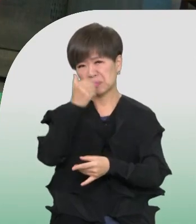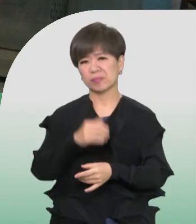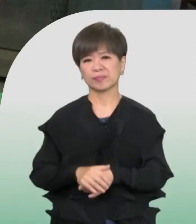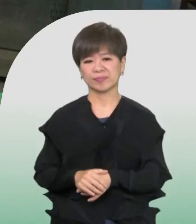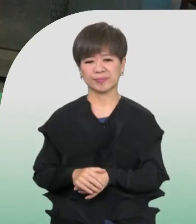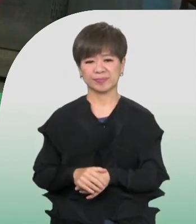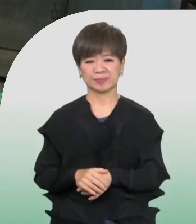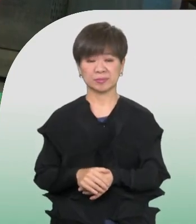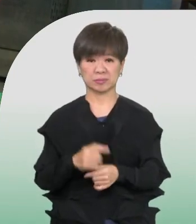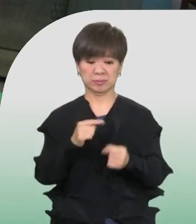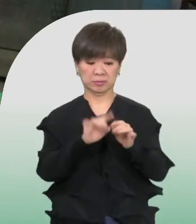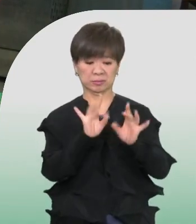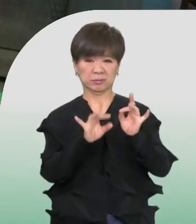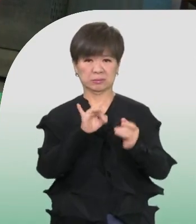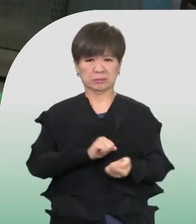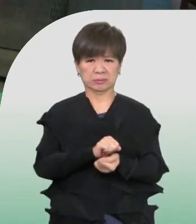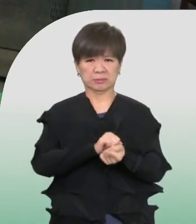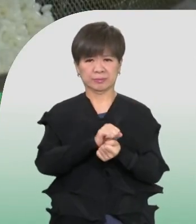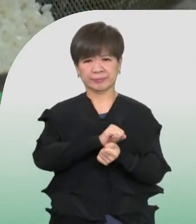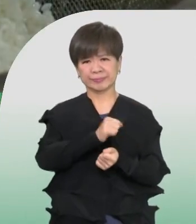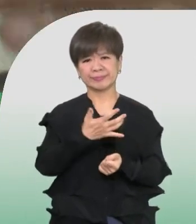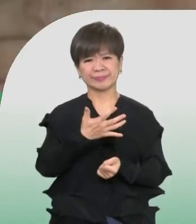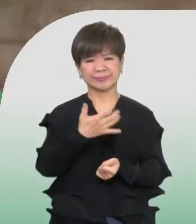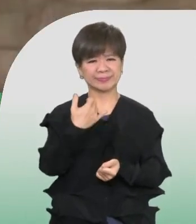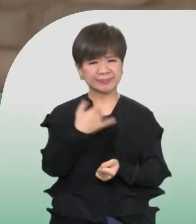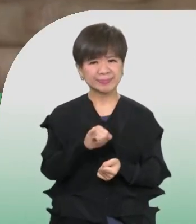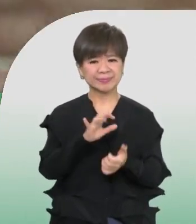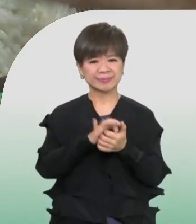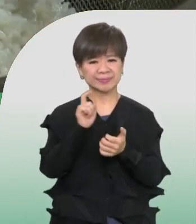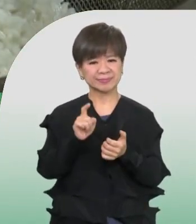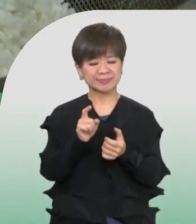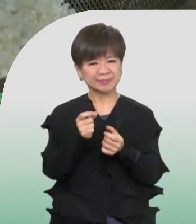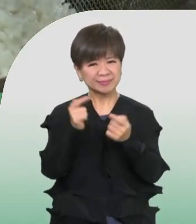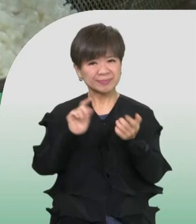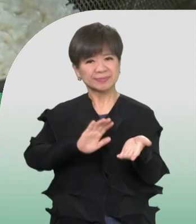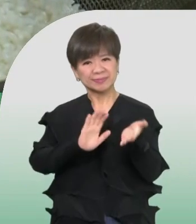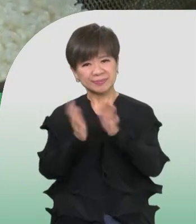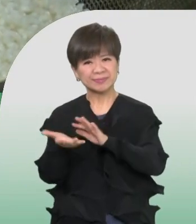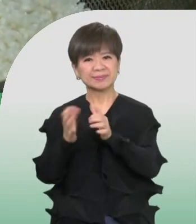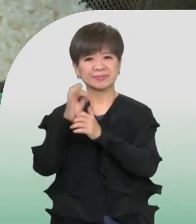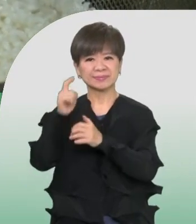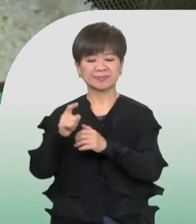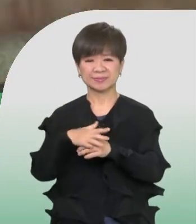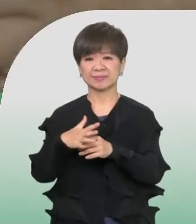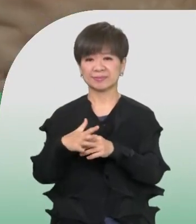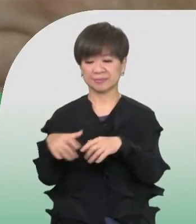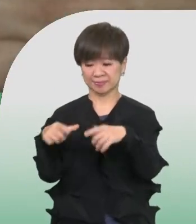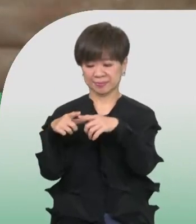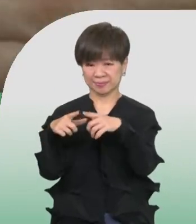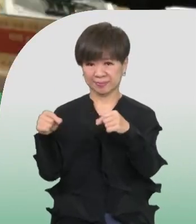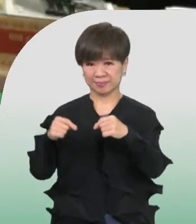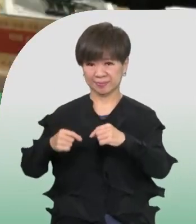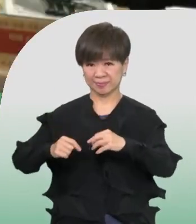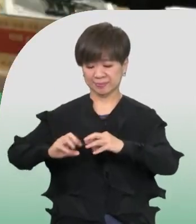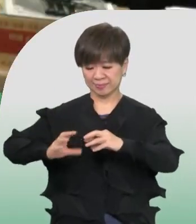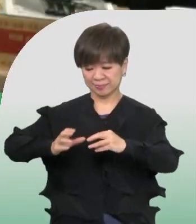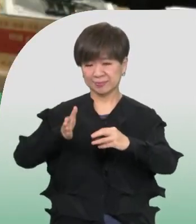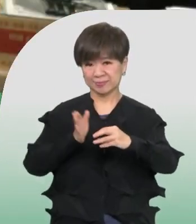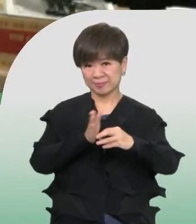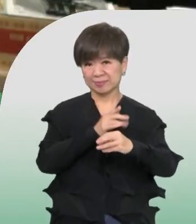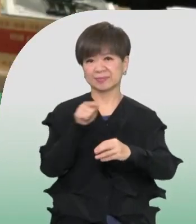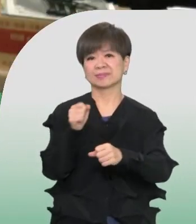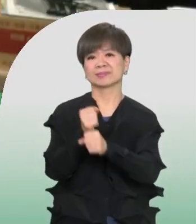米含好消化，味道空甜，连安东间内也炸出肉，熟悉味来退。 当当年他